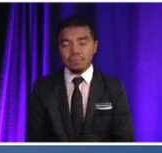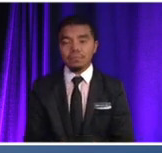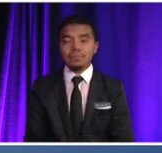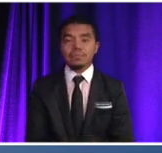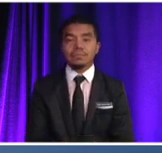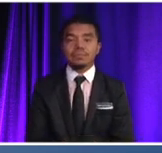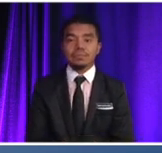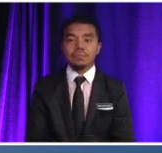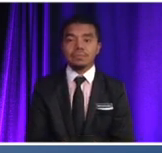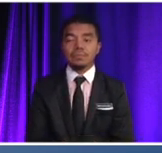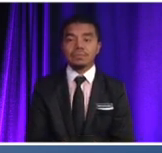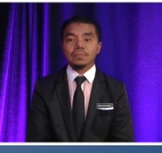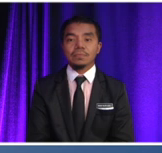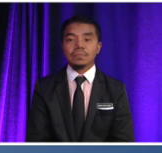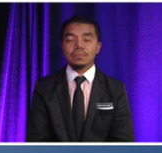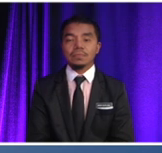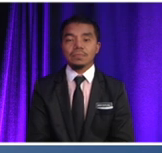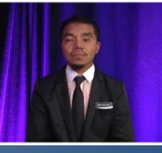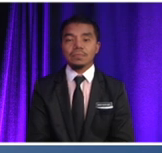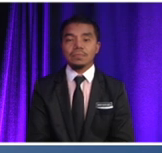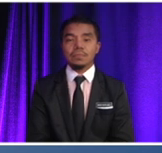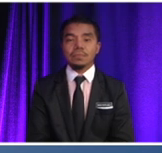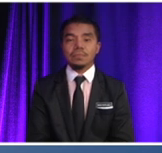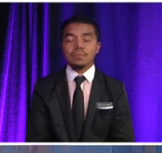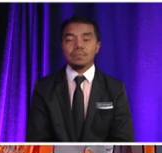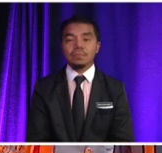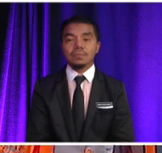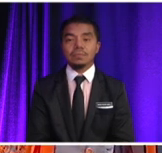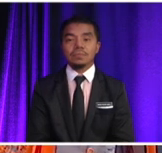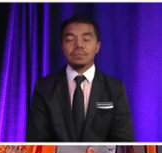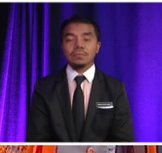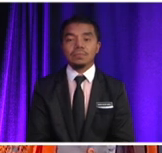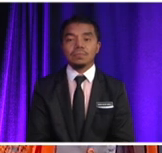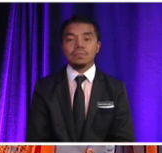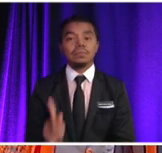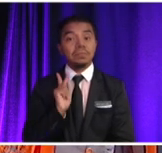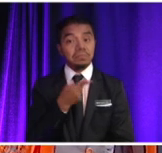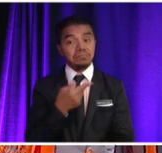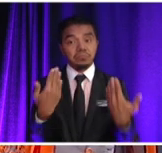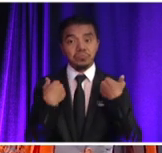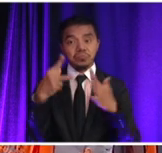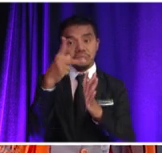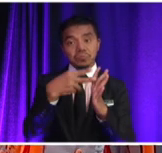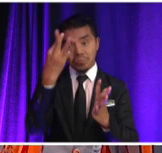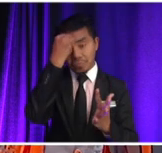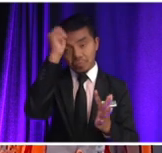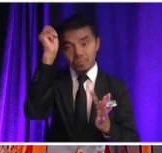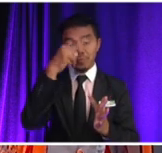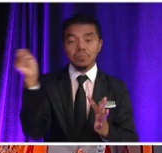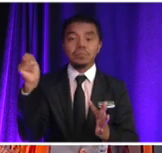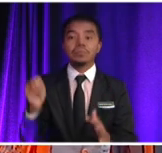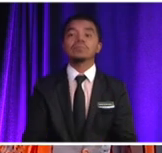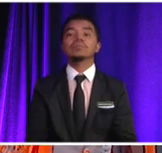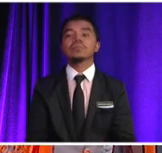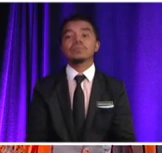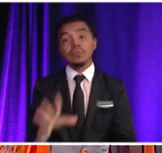sebab memang ada kalanya kita ada kemahiran Tetapi kalau kita tiada sijil maka kemarin itu kita tak boleh